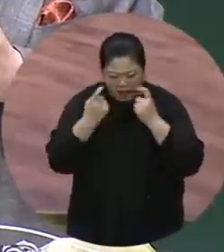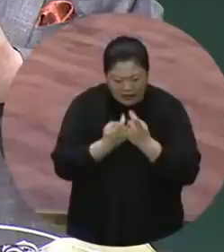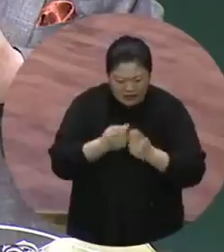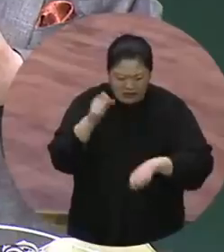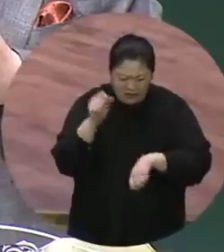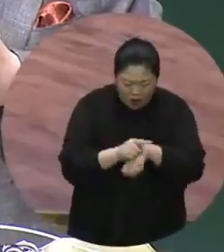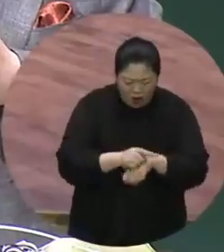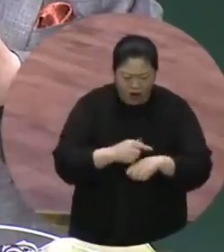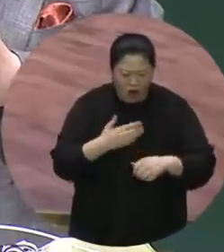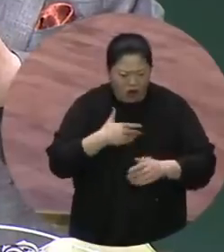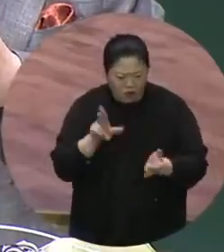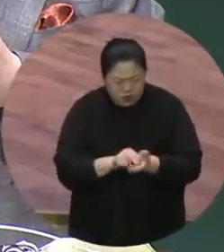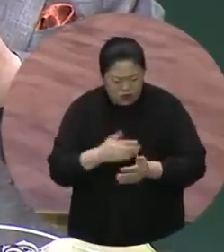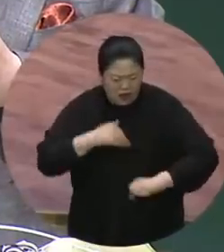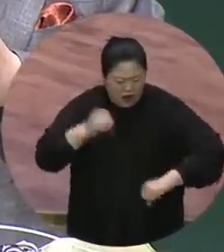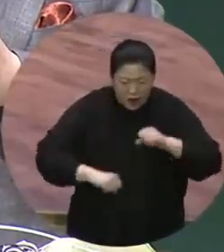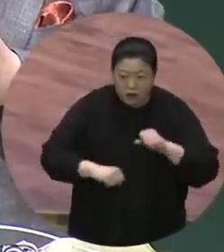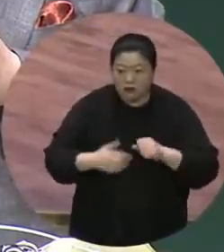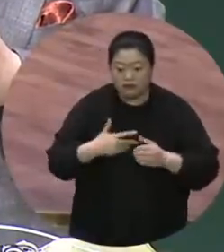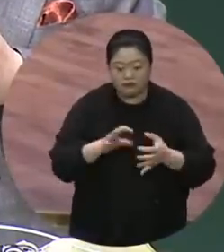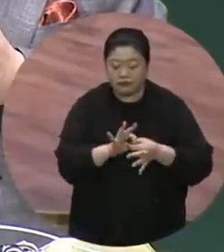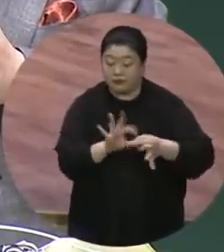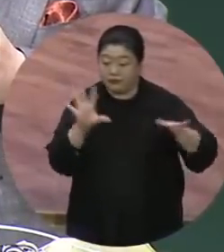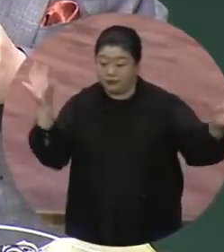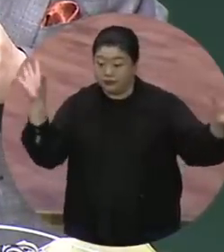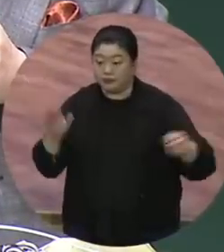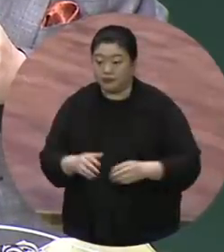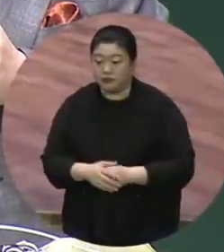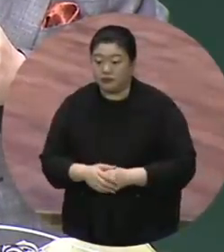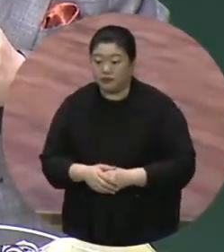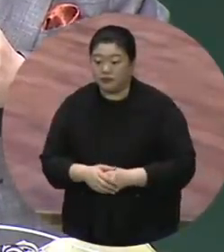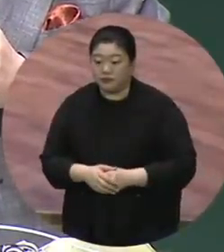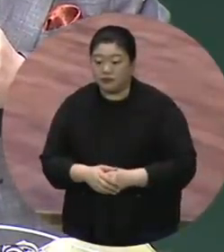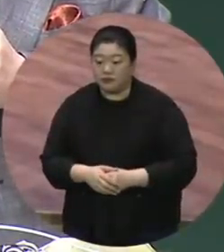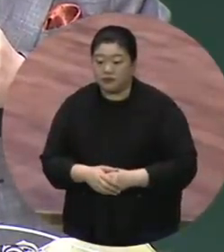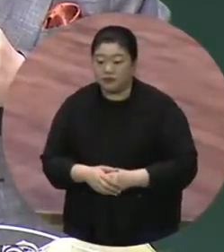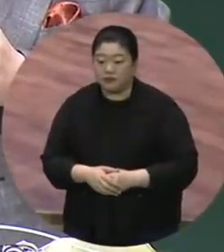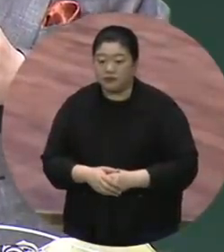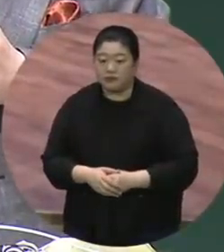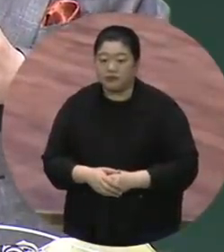아직 빨빨하게 살아있어. 죽어야 김치를 담그지.